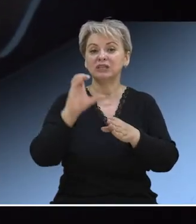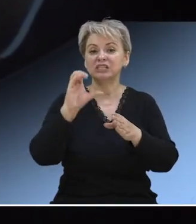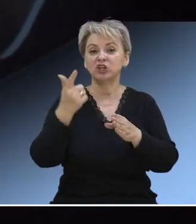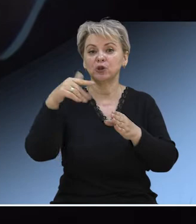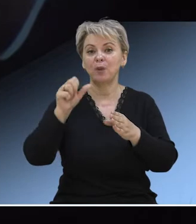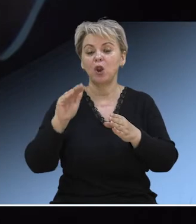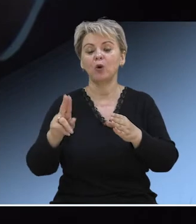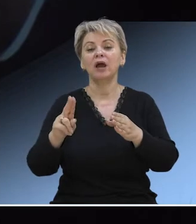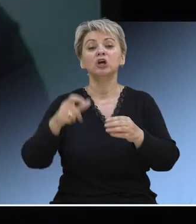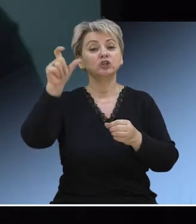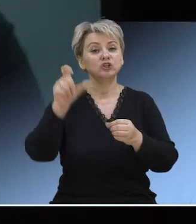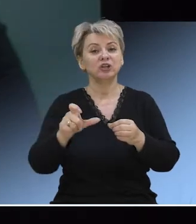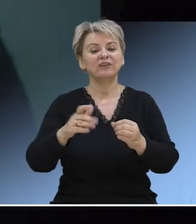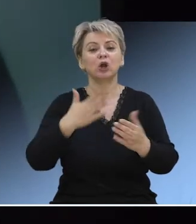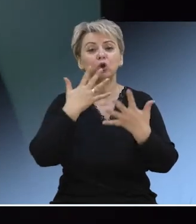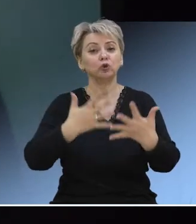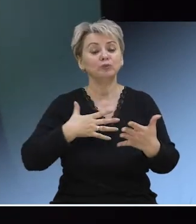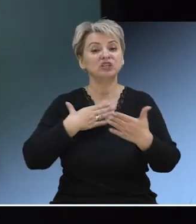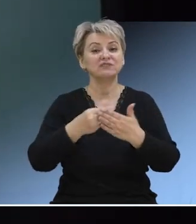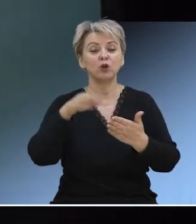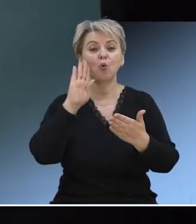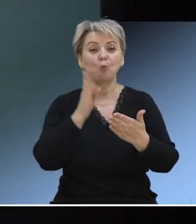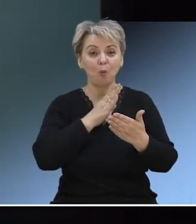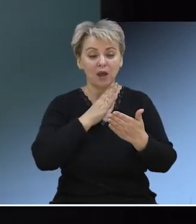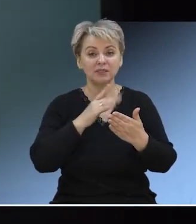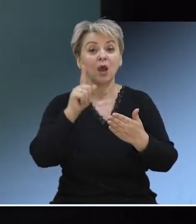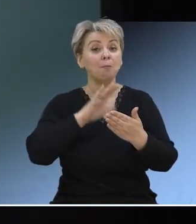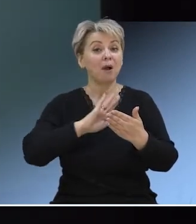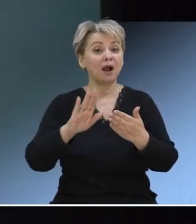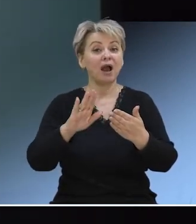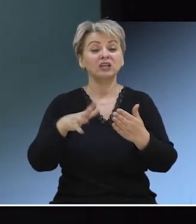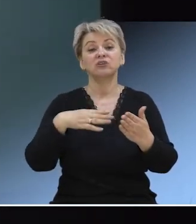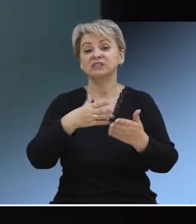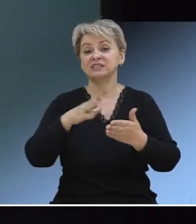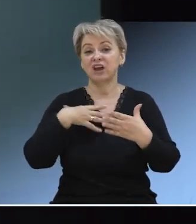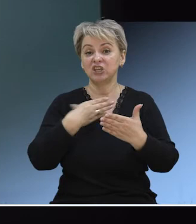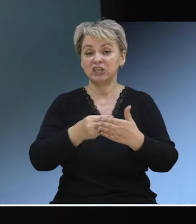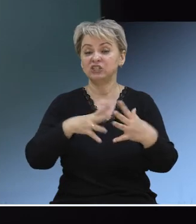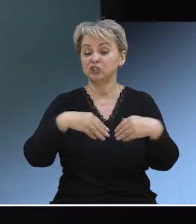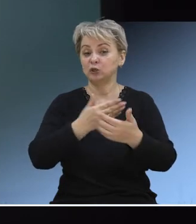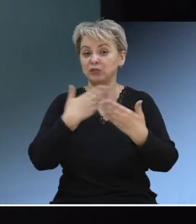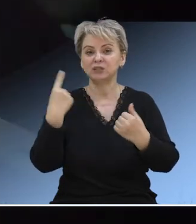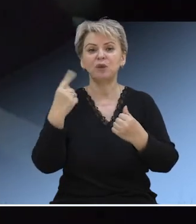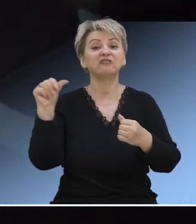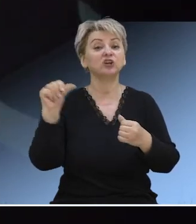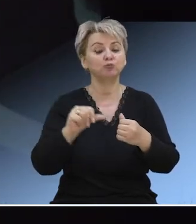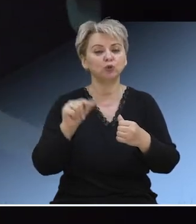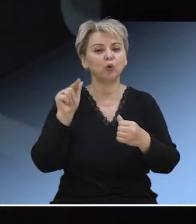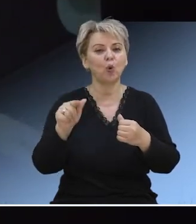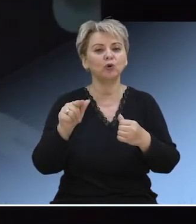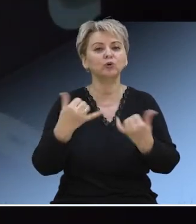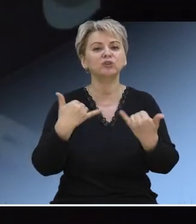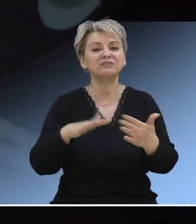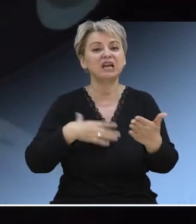которого исполнил Сергей Шепелёк, человек, искренне любящий свою мать, пока не создавший собственную семью. С первых